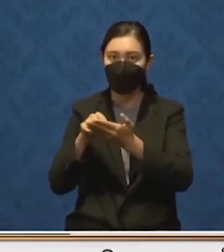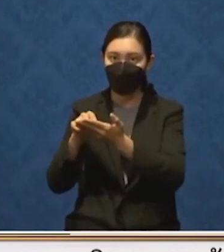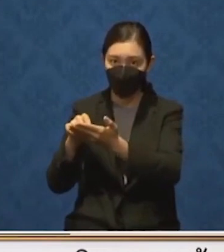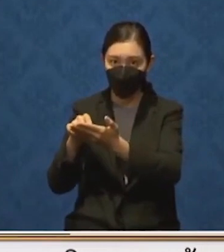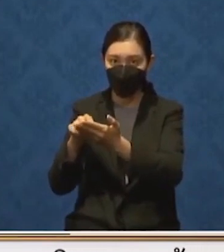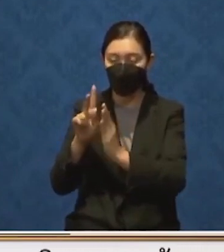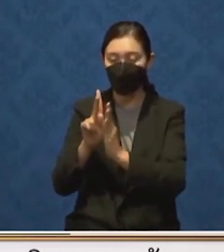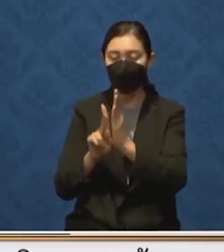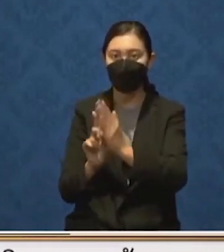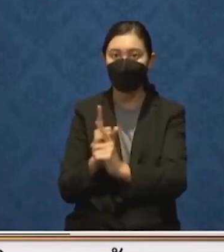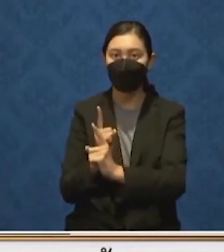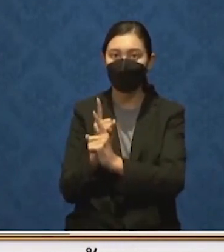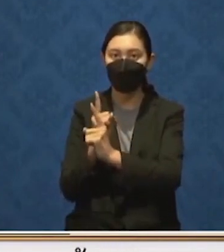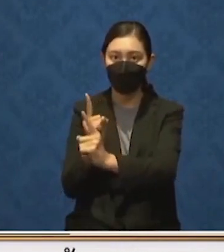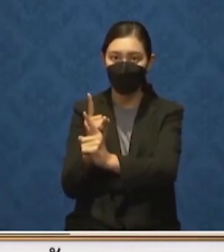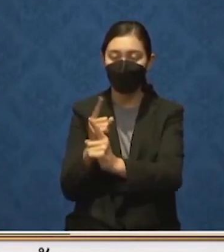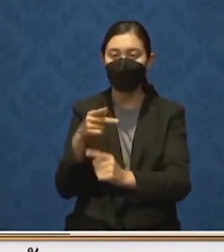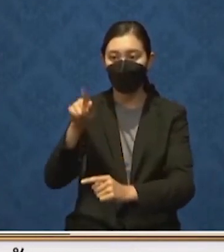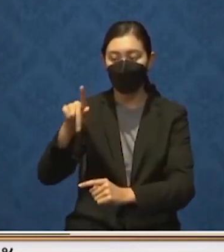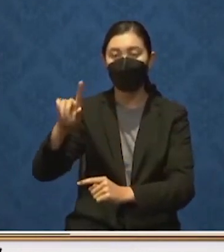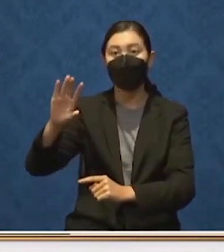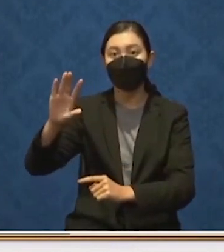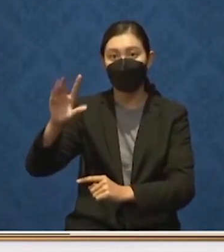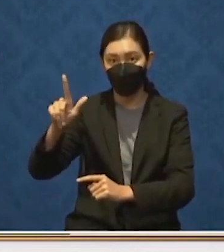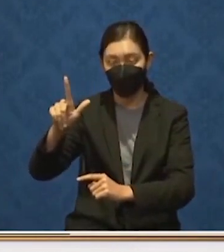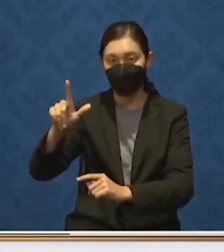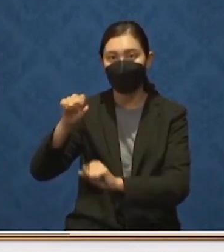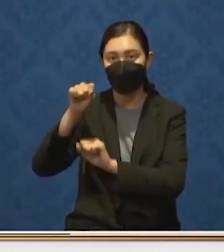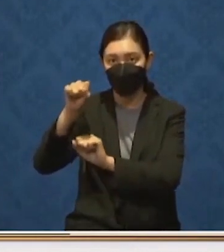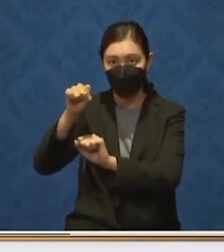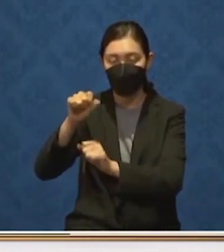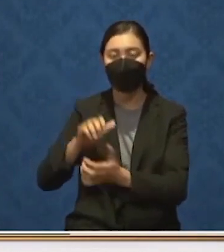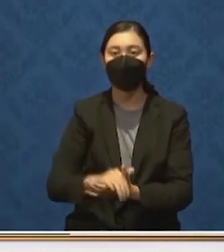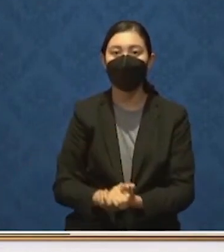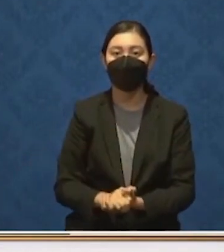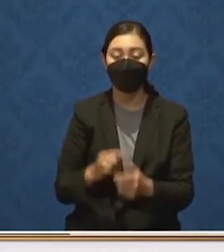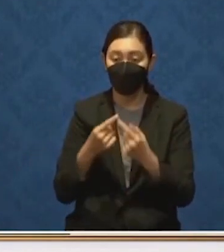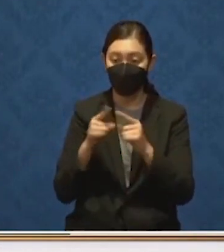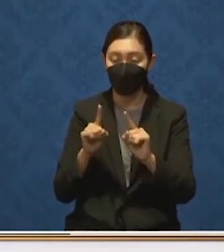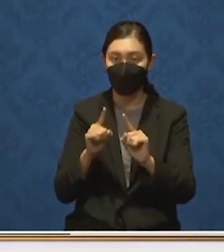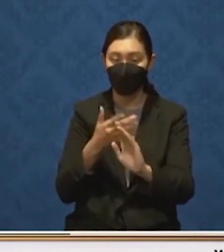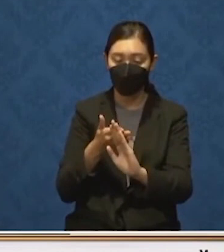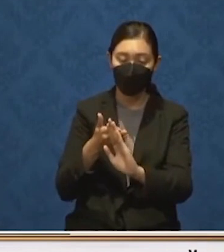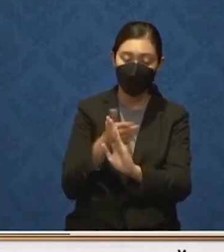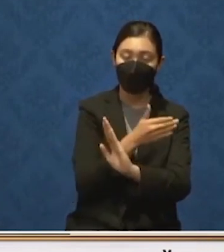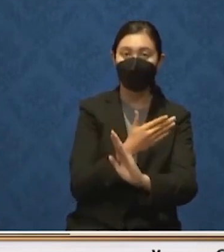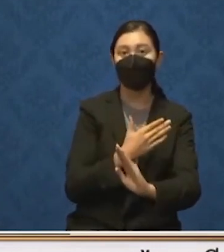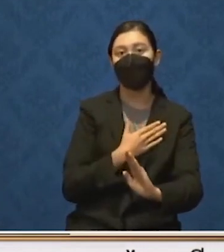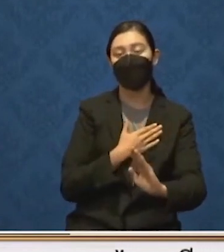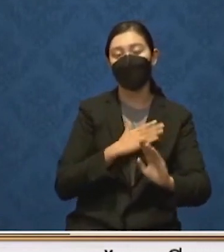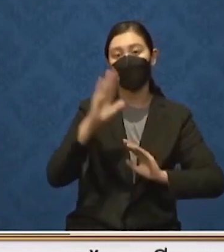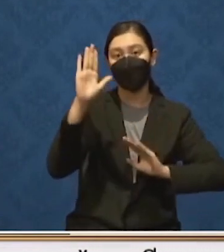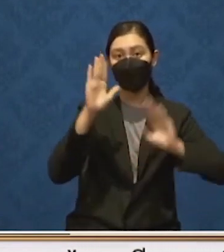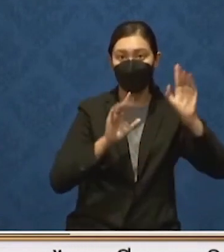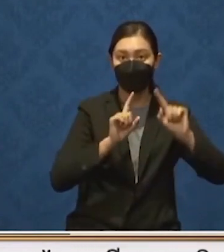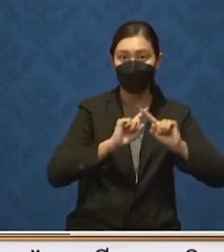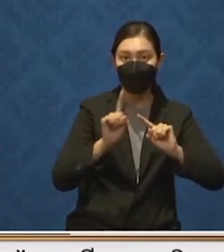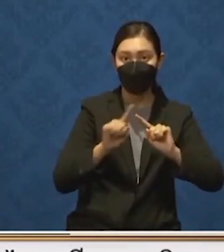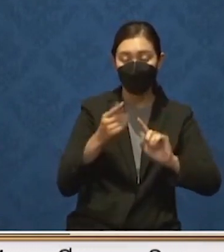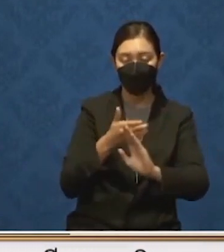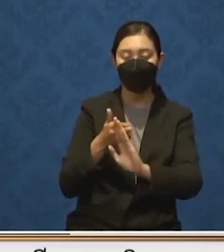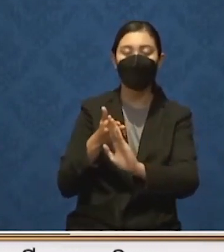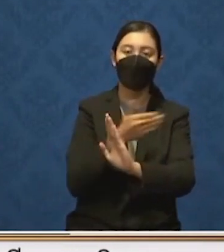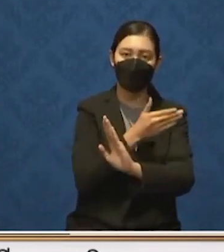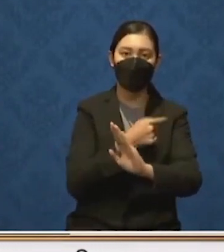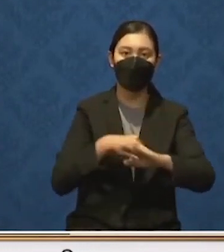ยเปดเผยจากทพ.พ. เพรฉะนั้นเรื่องที่เกิดขึ้นก่อนก็ไม่ไดอยู่ในข้อบัคบทจะต้องมา